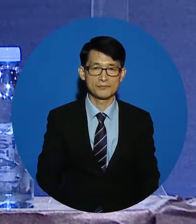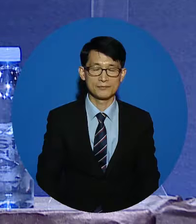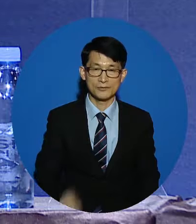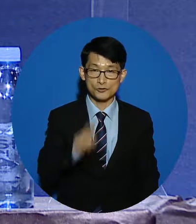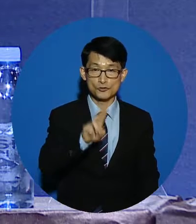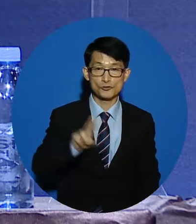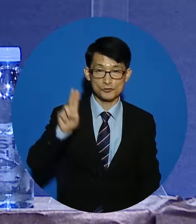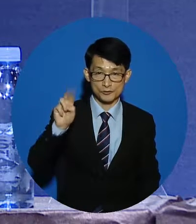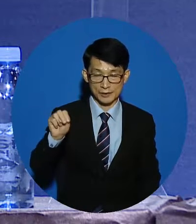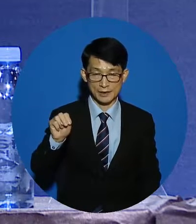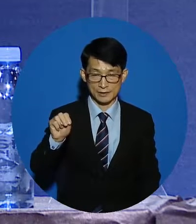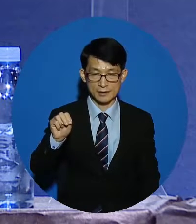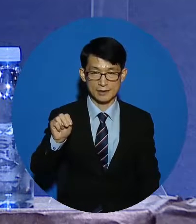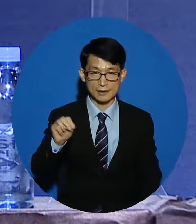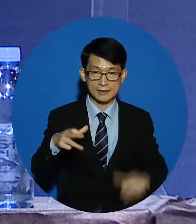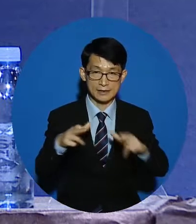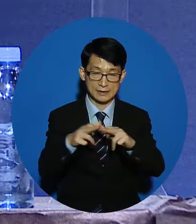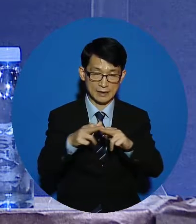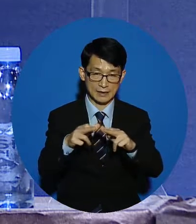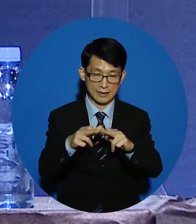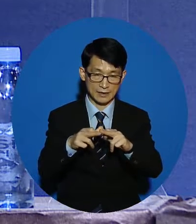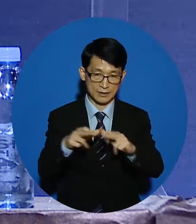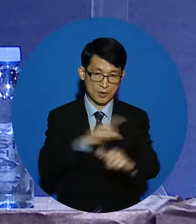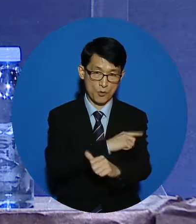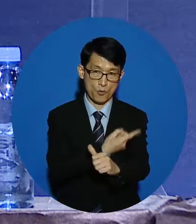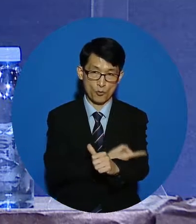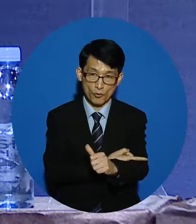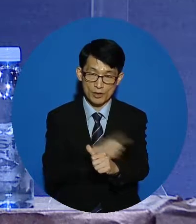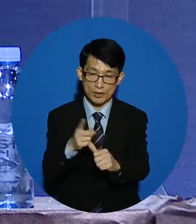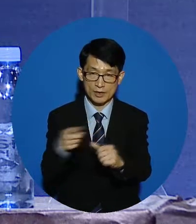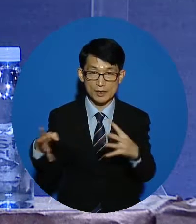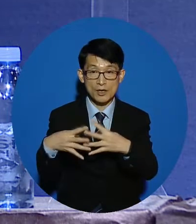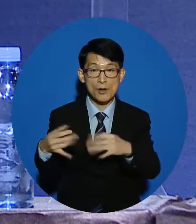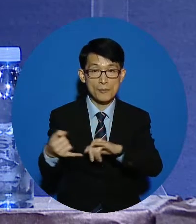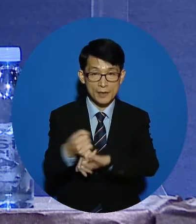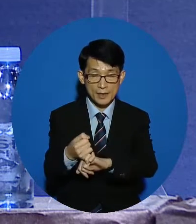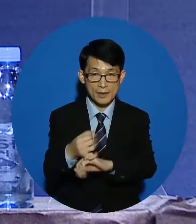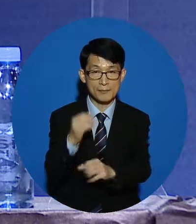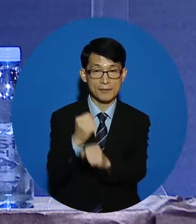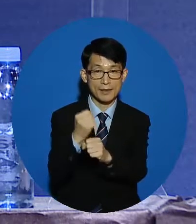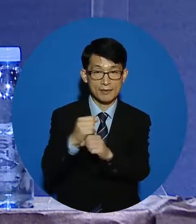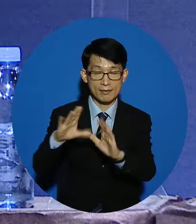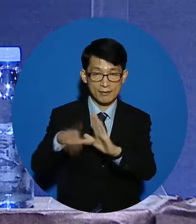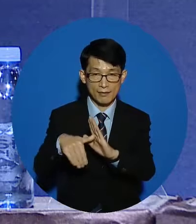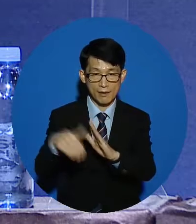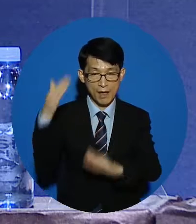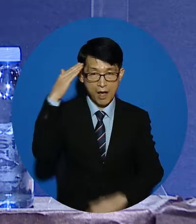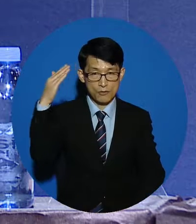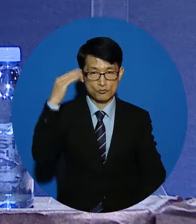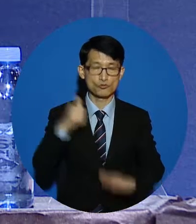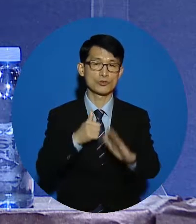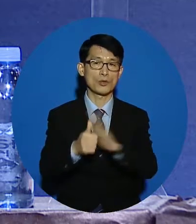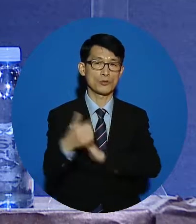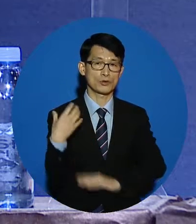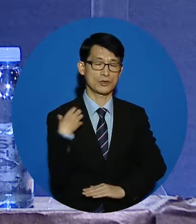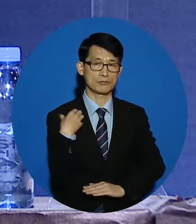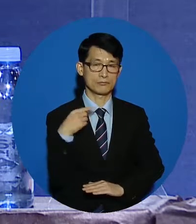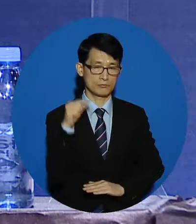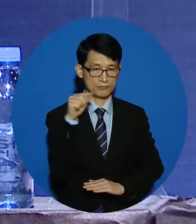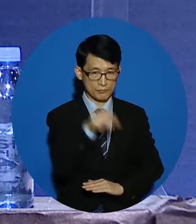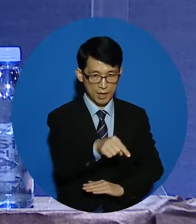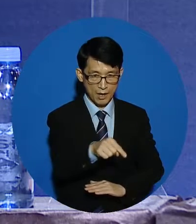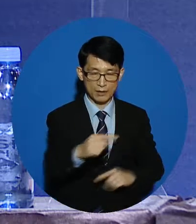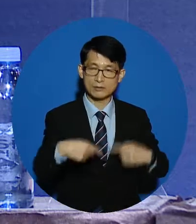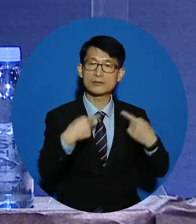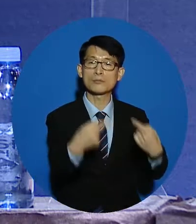UN 장애인 권리 협약을 제정하는 과정에서 한국 대표로 그 협약 제정